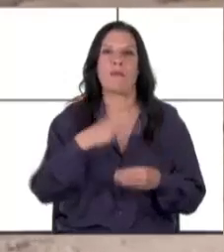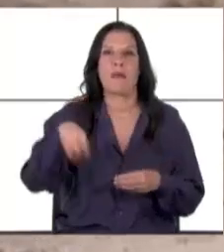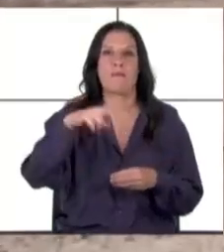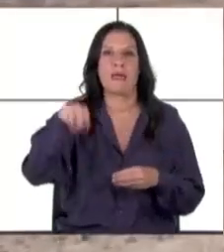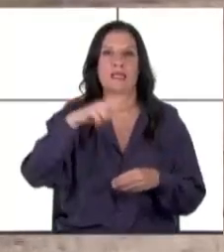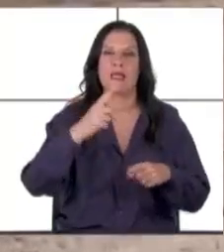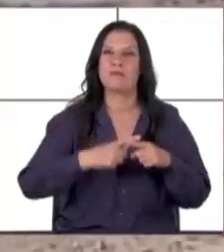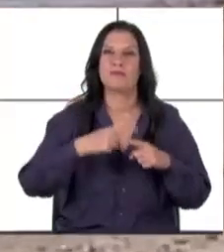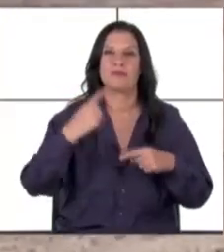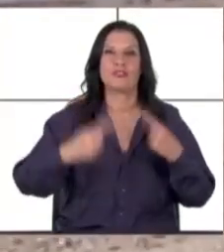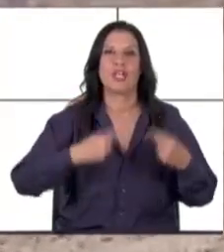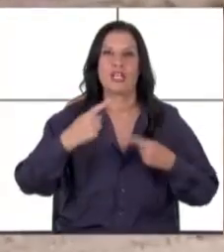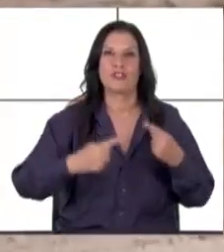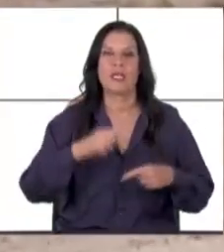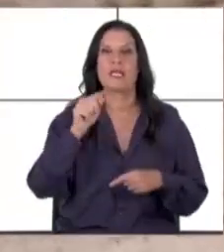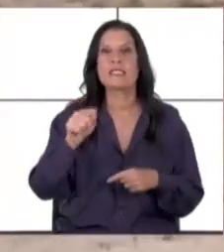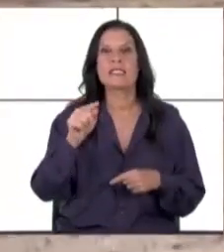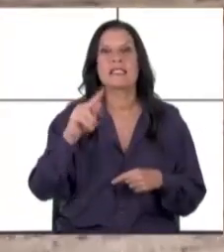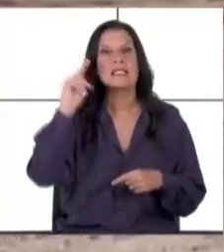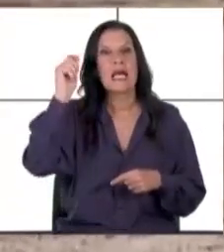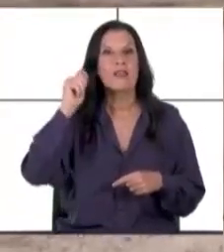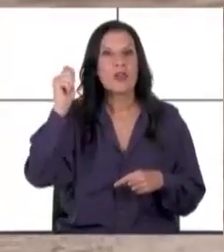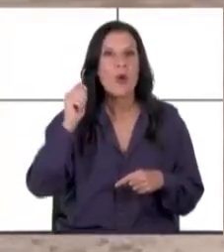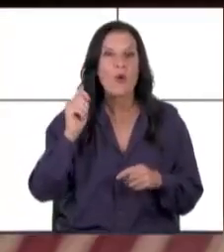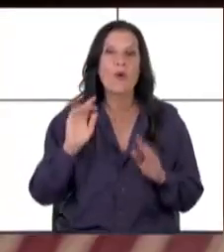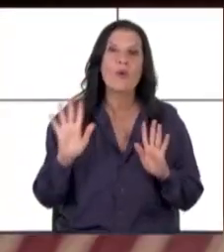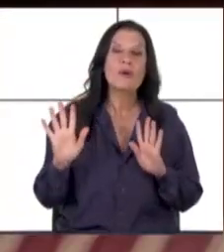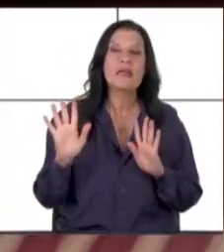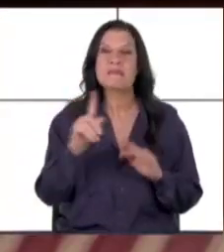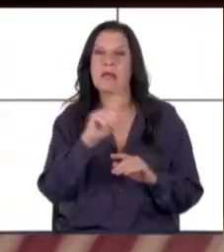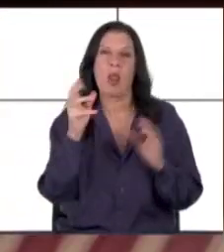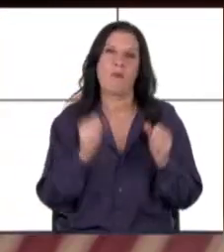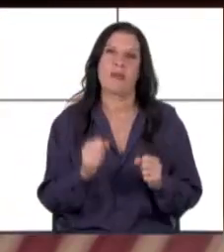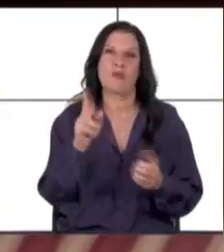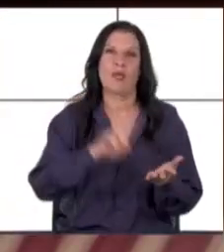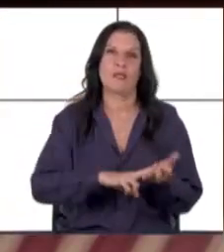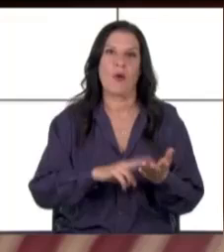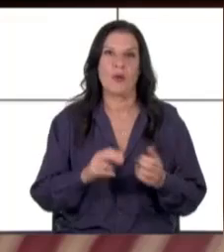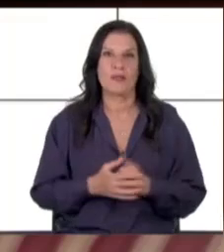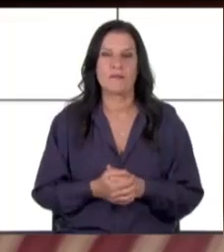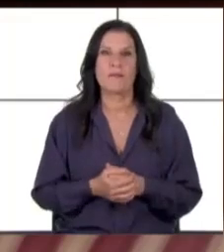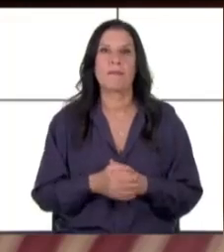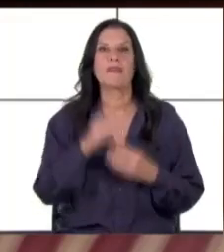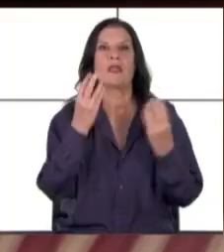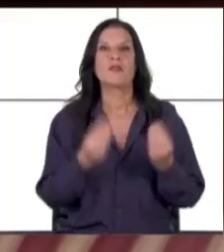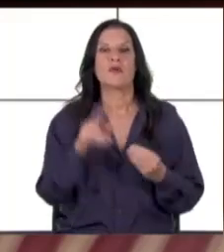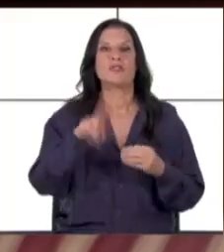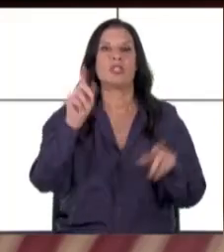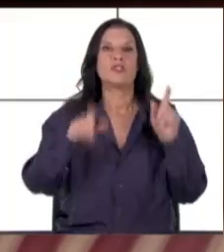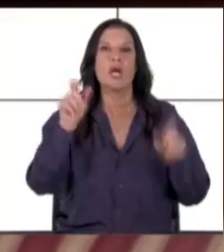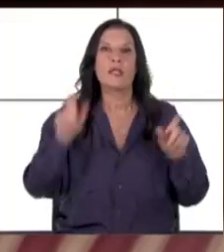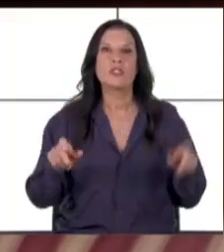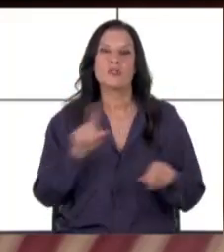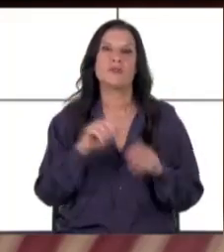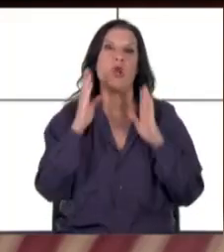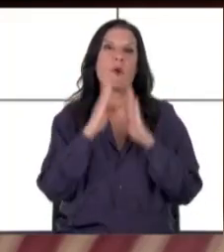שבעיני החוקרים וגם בעיניי עומדת על קרעי תרנגולות. טוב שיש אנשים שלא מאמינים, אחרת